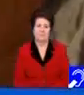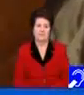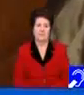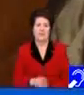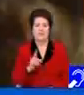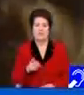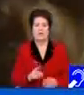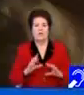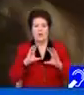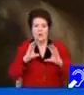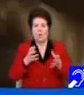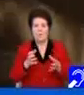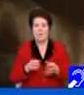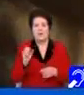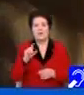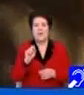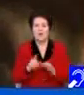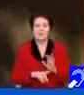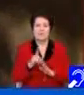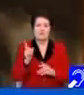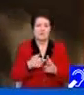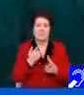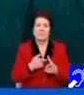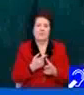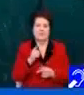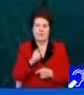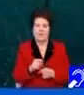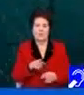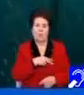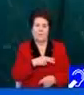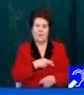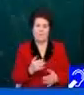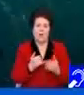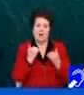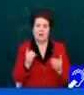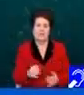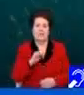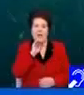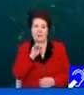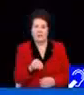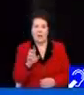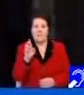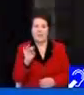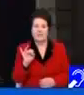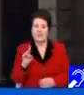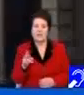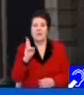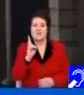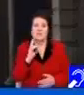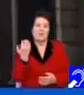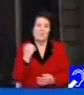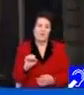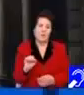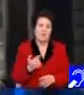Nici nu s-au încheiat Globurile de Aur, că au și început nominalizările pentru premiile BAFTA, acordate de Academia de Film Britanică. Cine sunt favoriții,